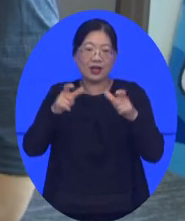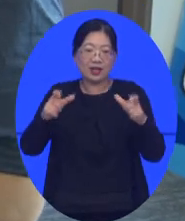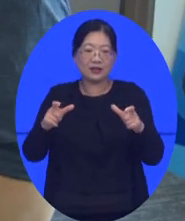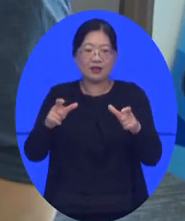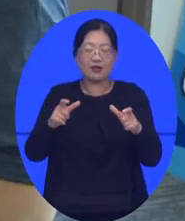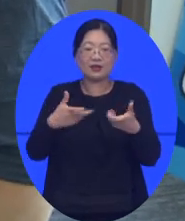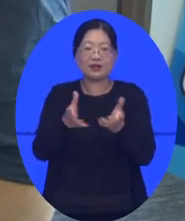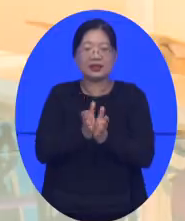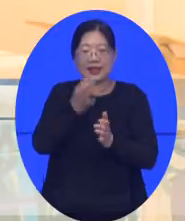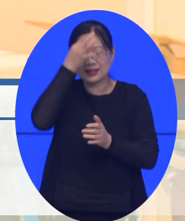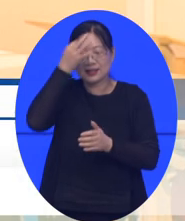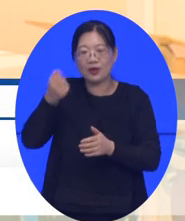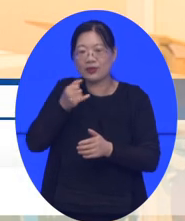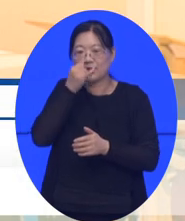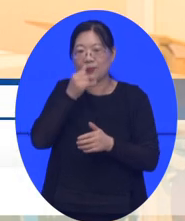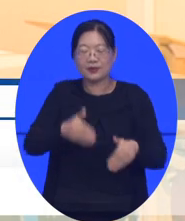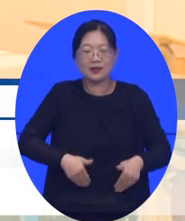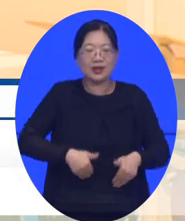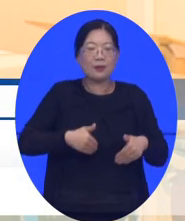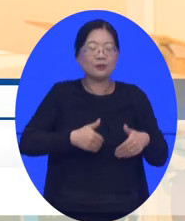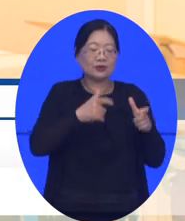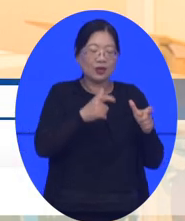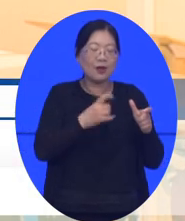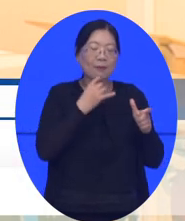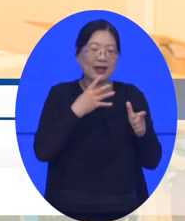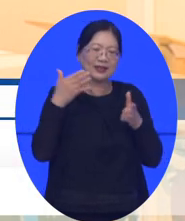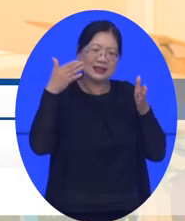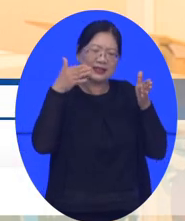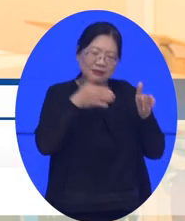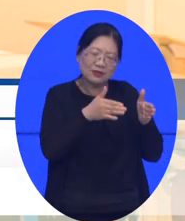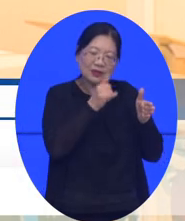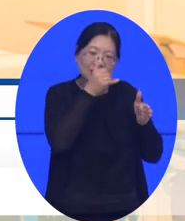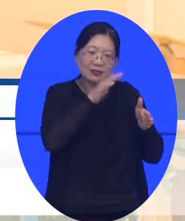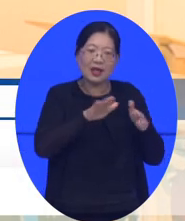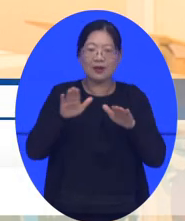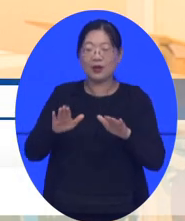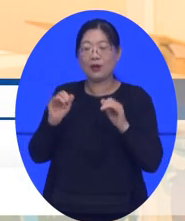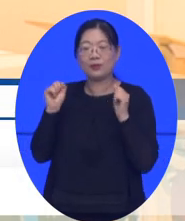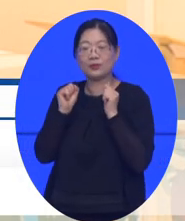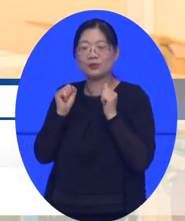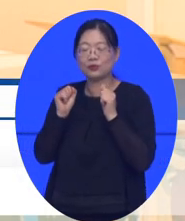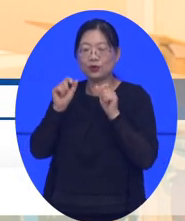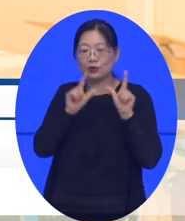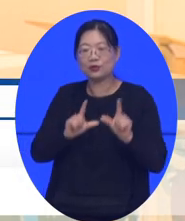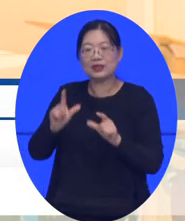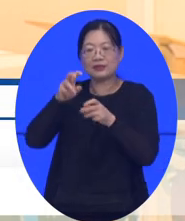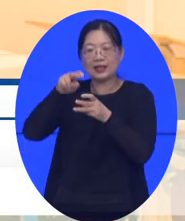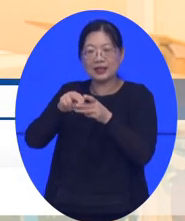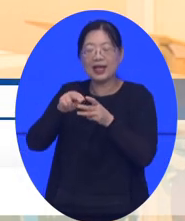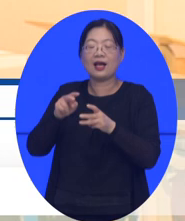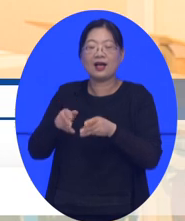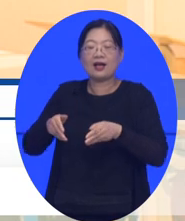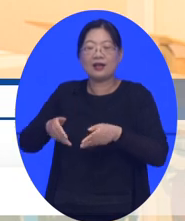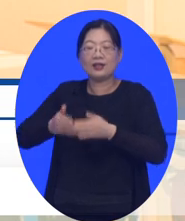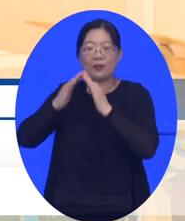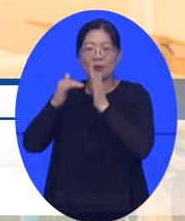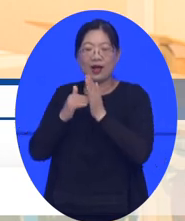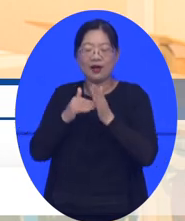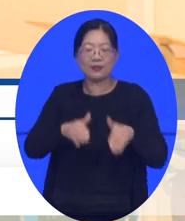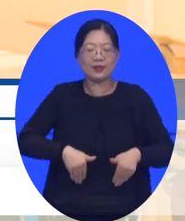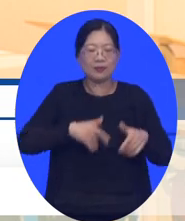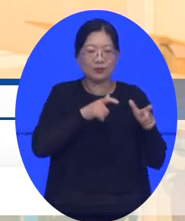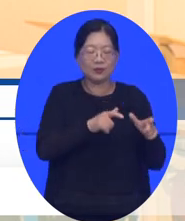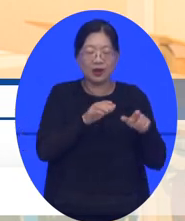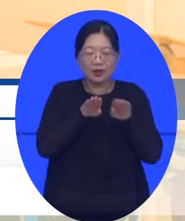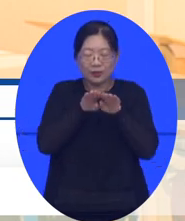수행하게 됩니다. 그동안 남부에만 좀 집중됐던 경향이 있었어요. 그런데 이번에 북부 누림센터가 개소되면서 북부에도